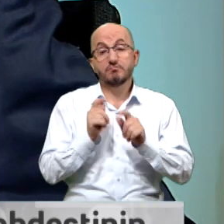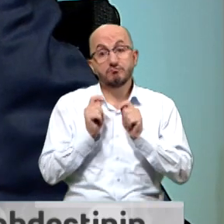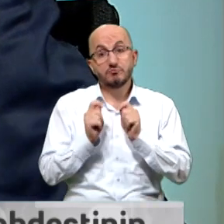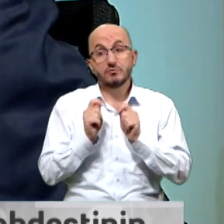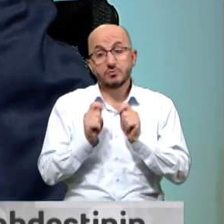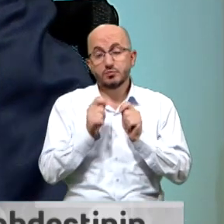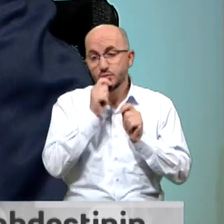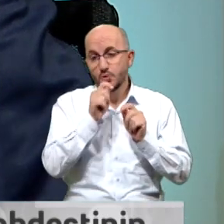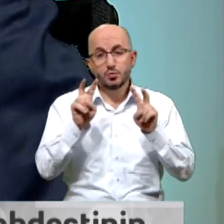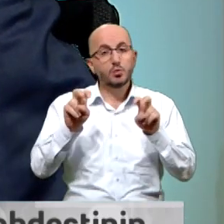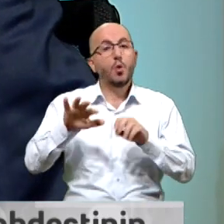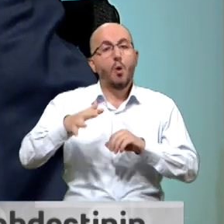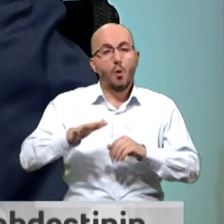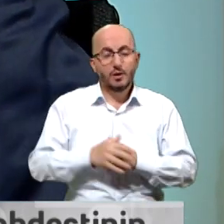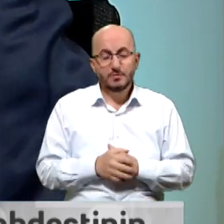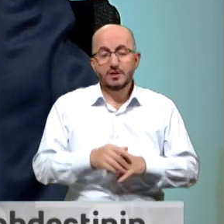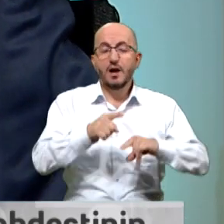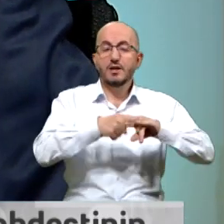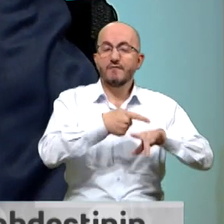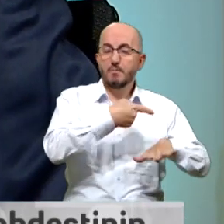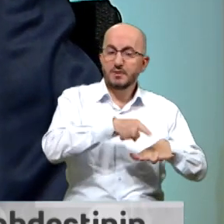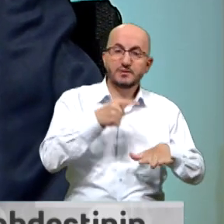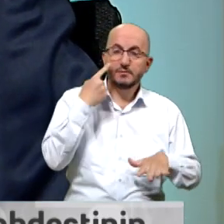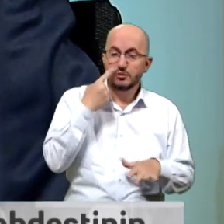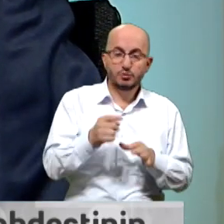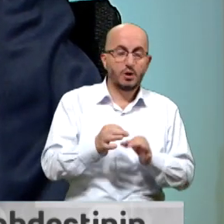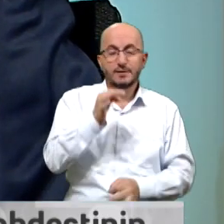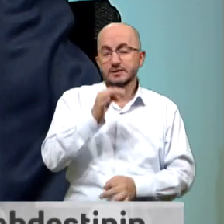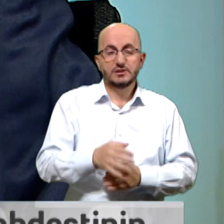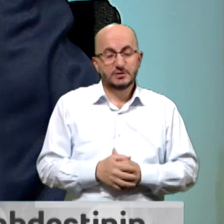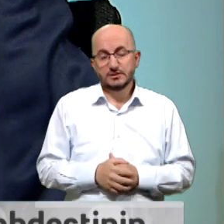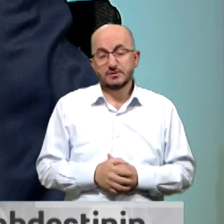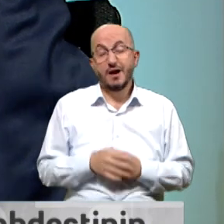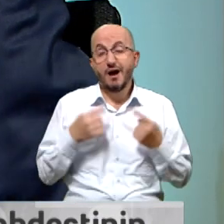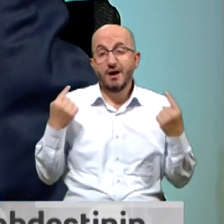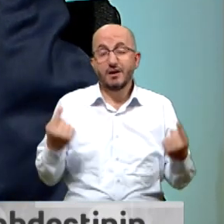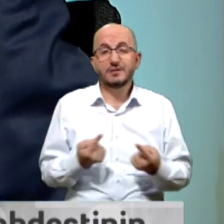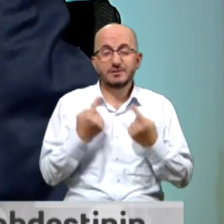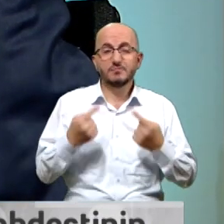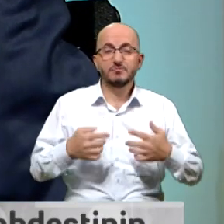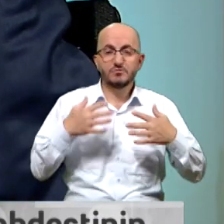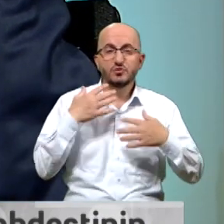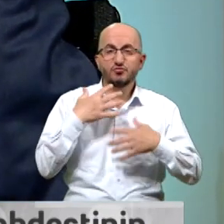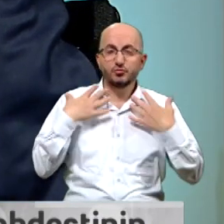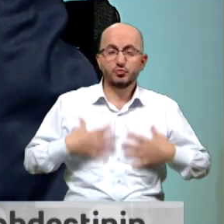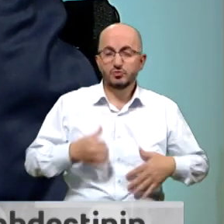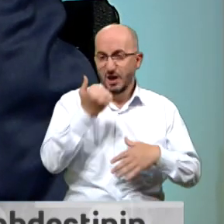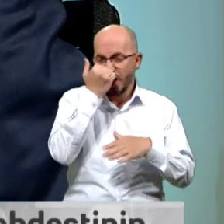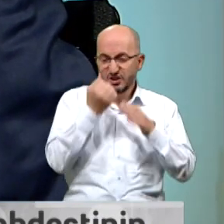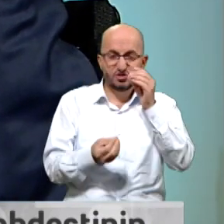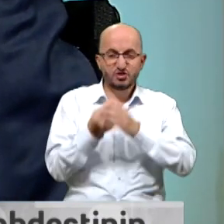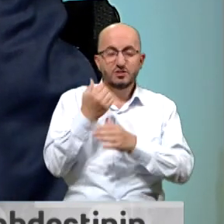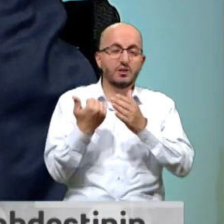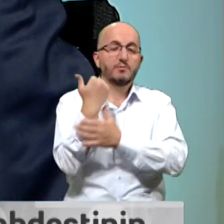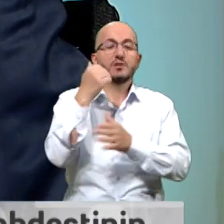konusu olabilir. Hanefi mezhebine göre kişinin herhangi bir uzvundan kan çıkarsa